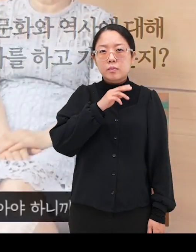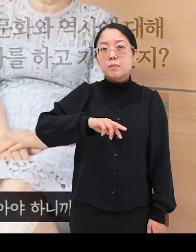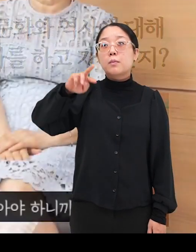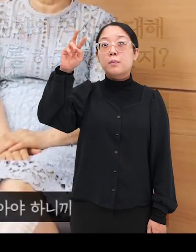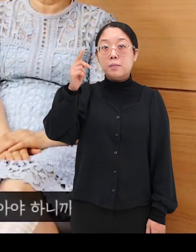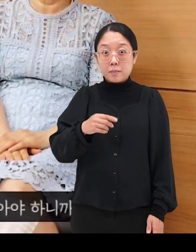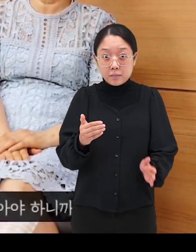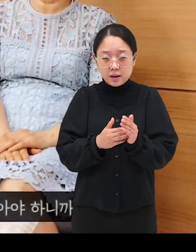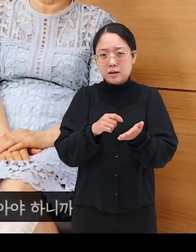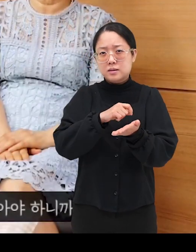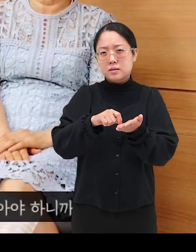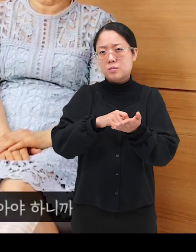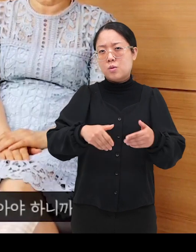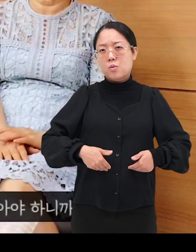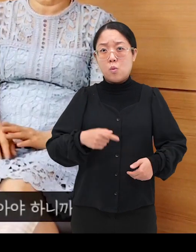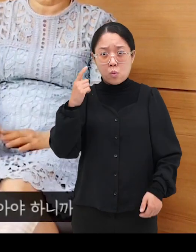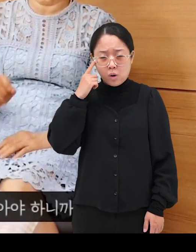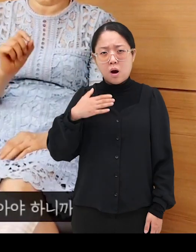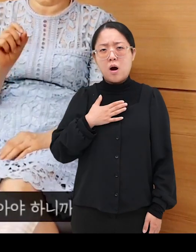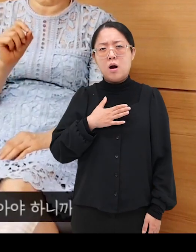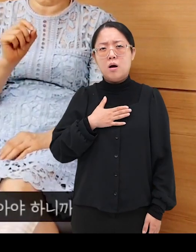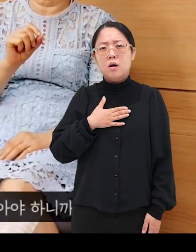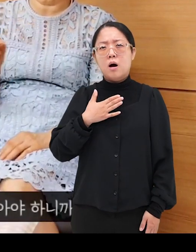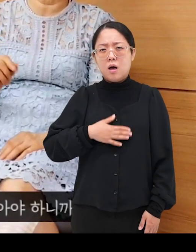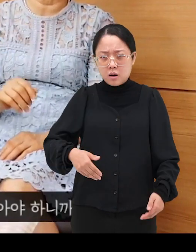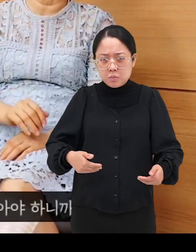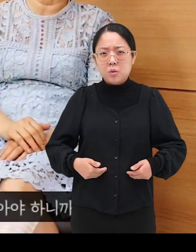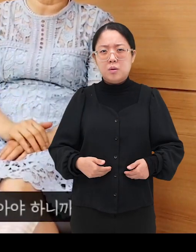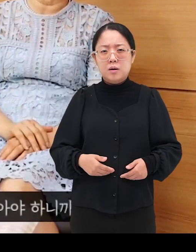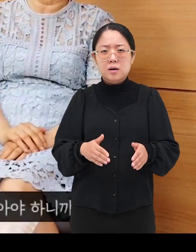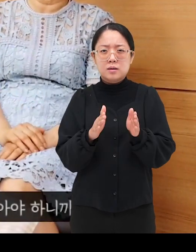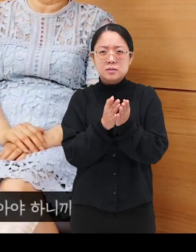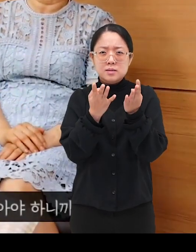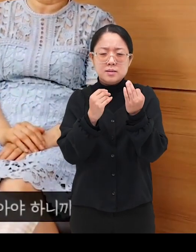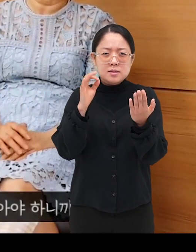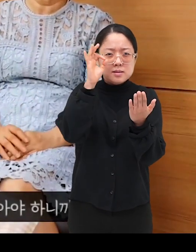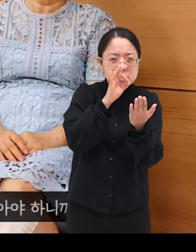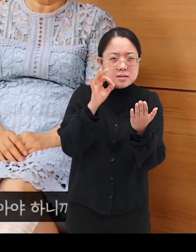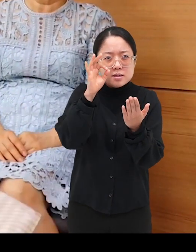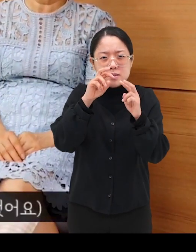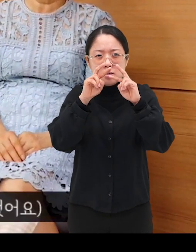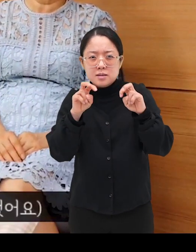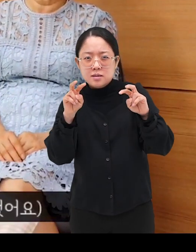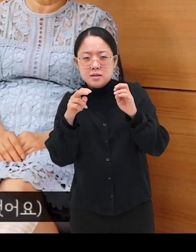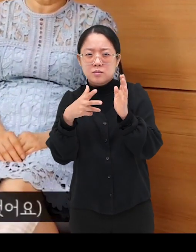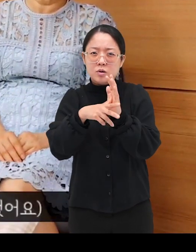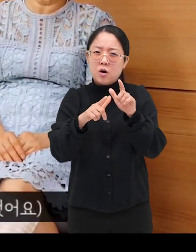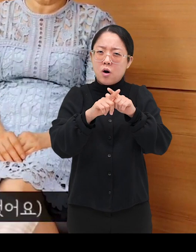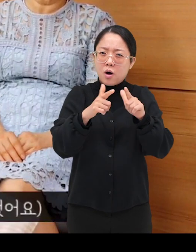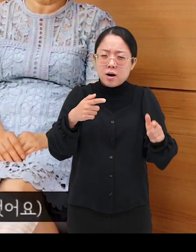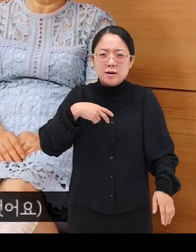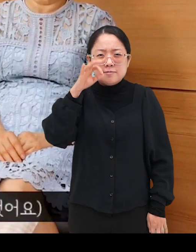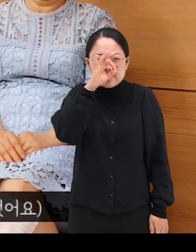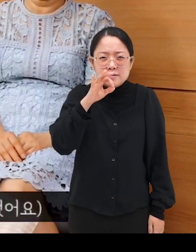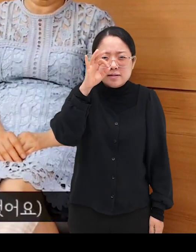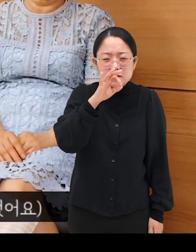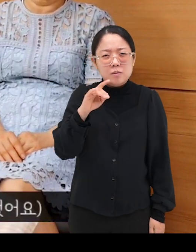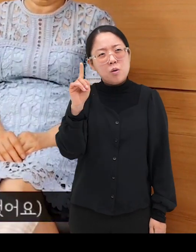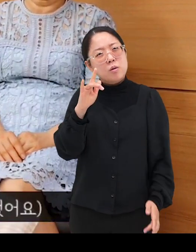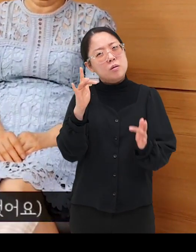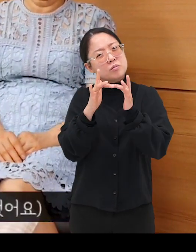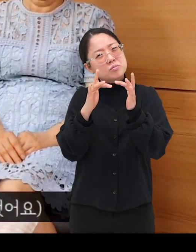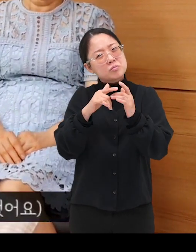이제 그리고 갔다 와서 글을 쓰기 위해서 좀 더 이제 글을 쓰려면 정확히 우리가 알아야 되니까 책도 더 많이 찾아보고